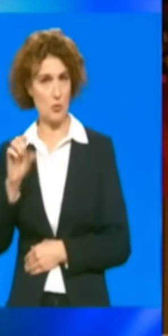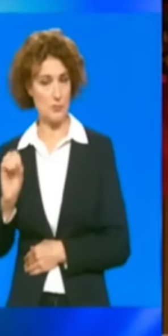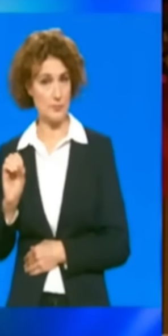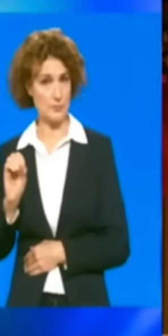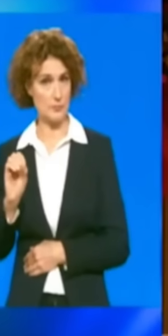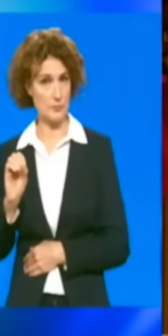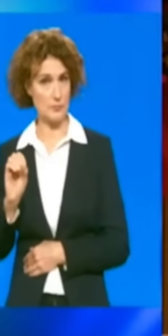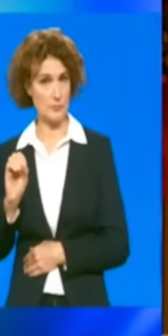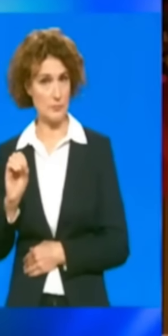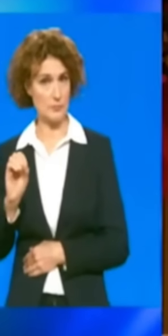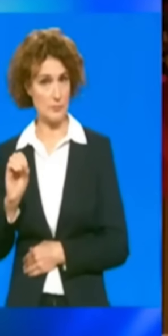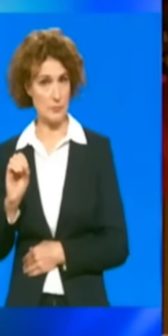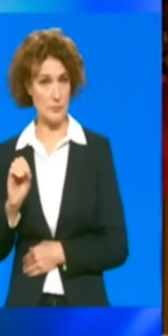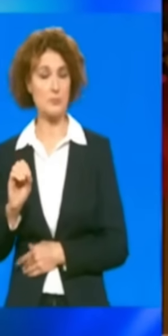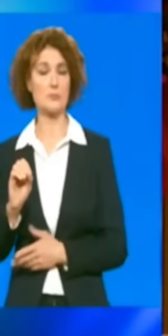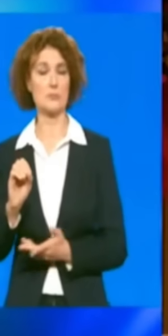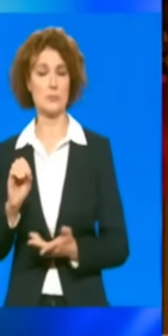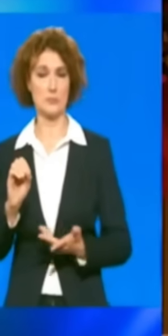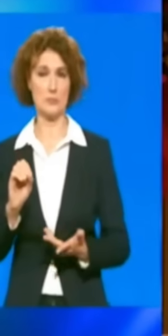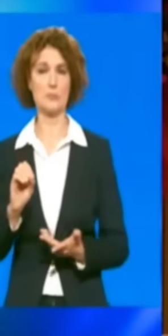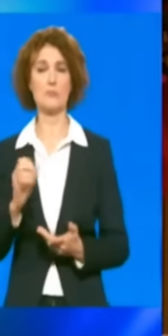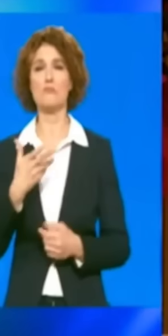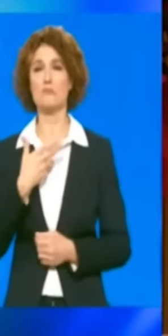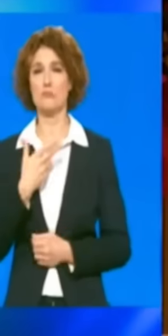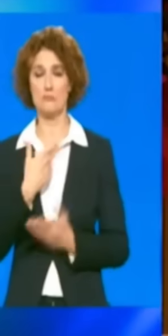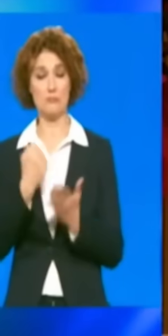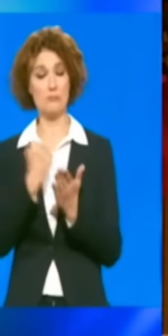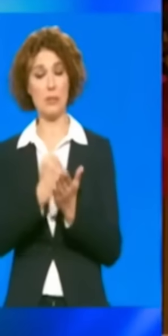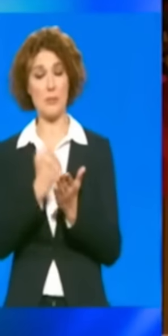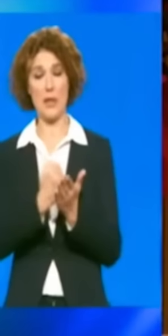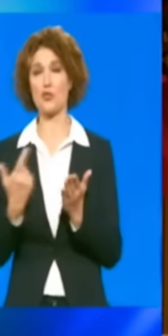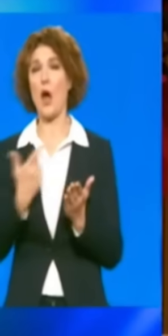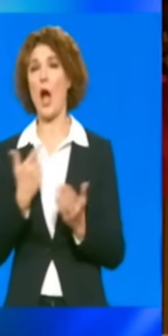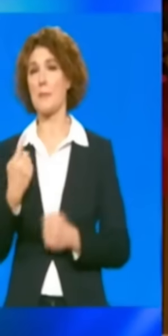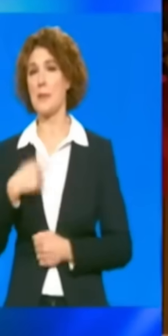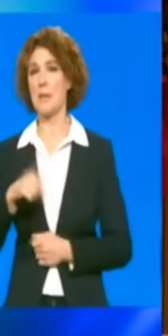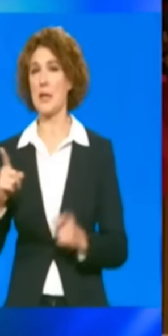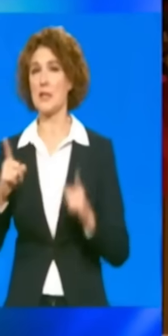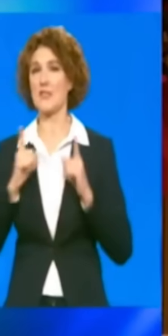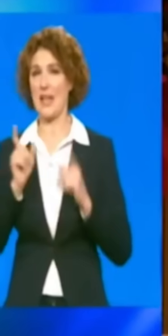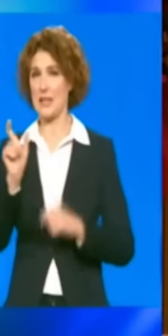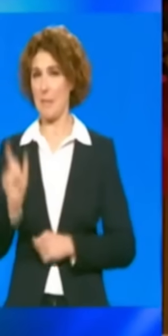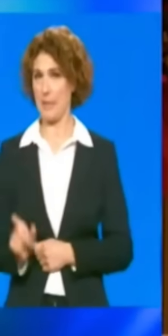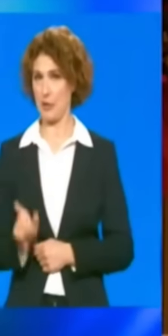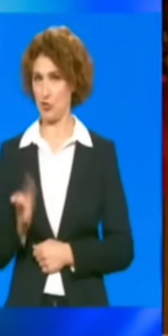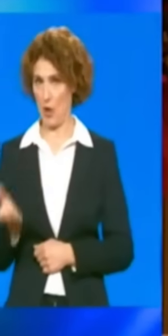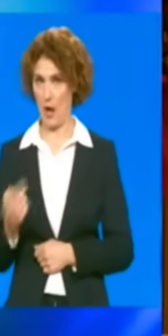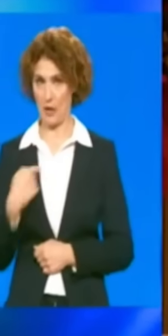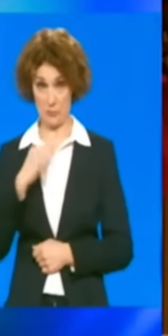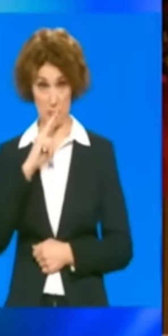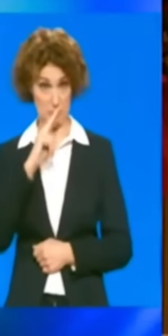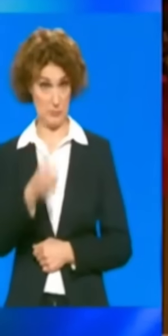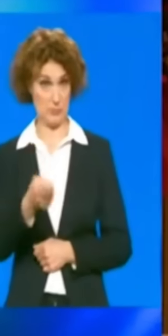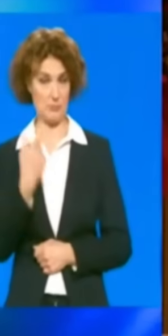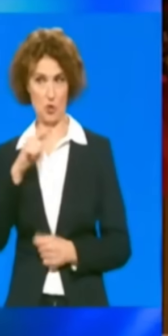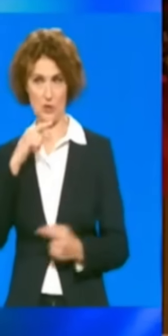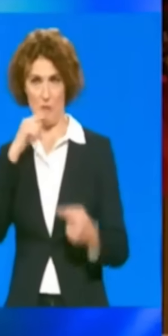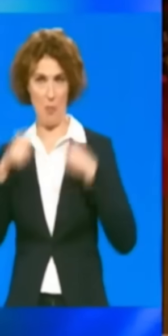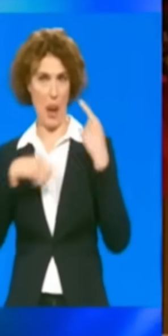Pozzolo ha un dispone di un porto d'armi per difesa personale lo dico rispetto alle polemiche che ho sentito